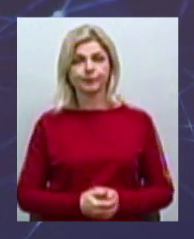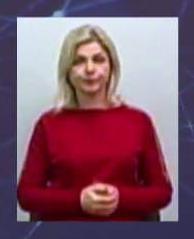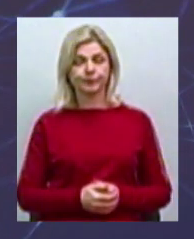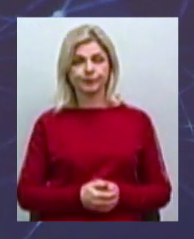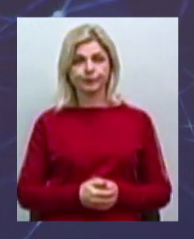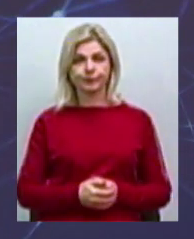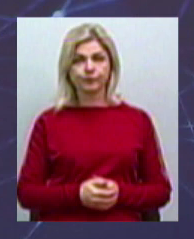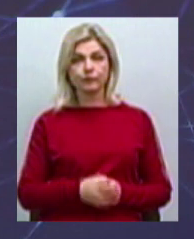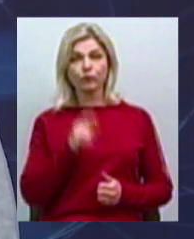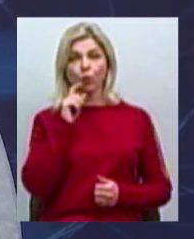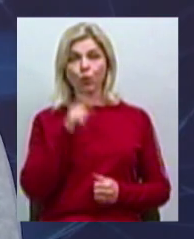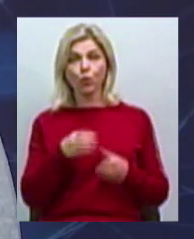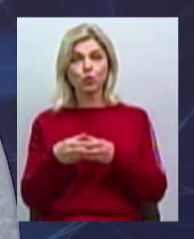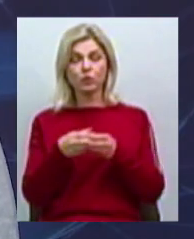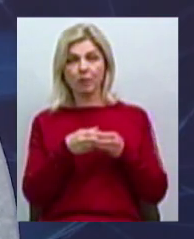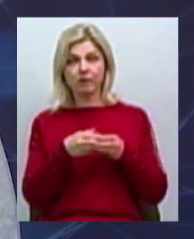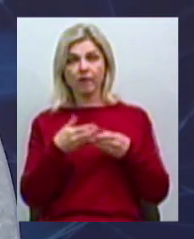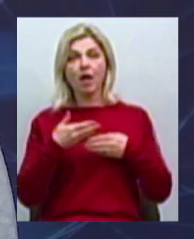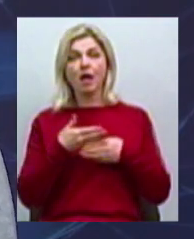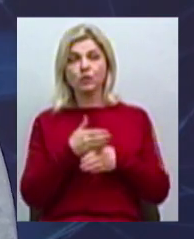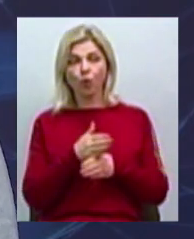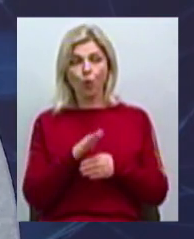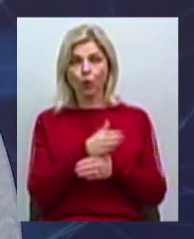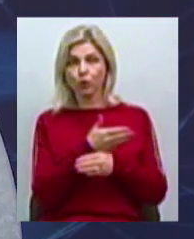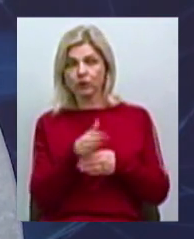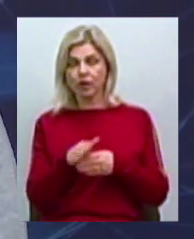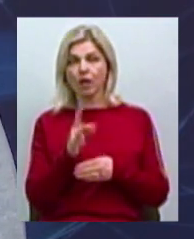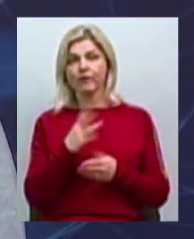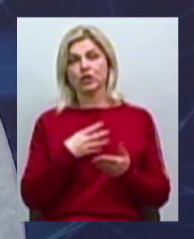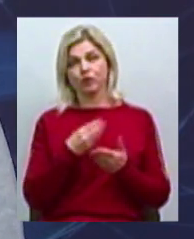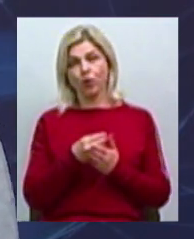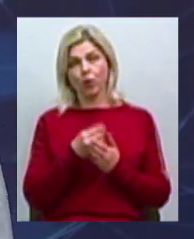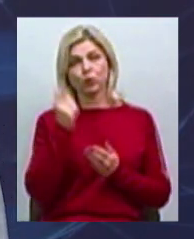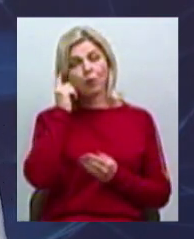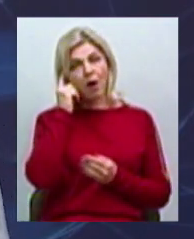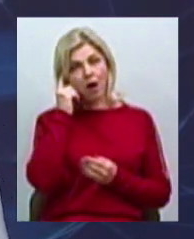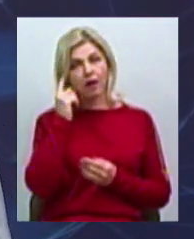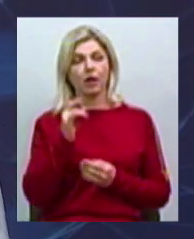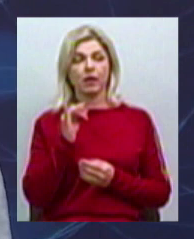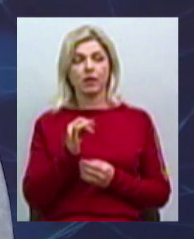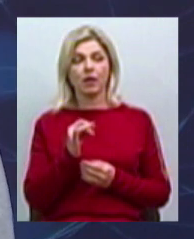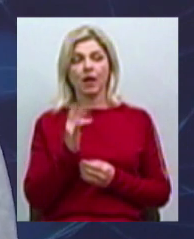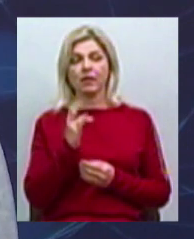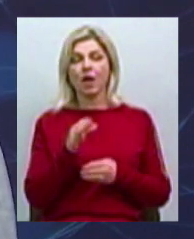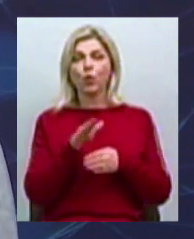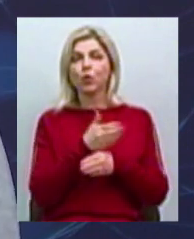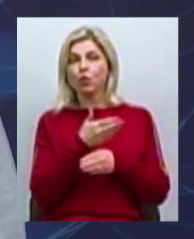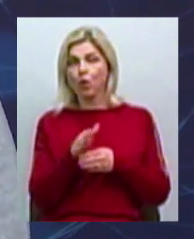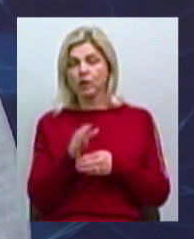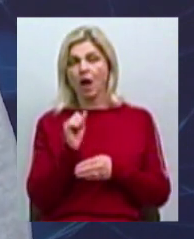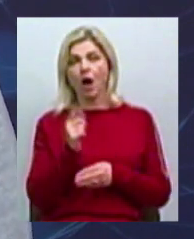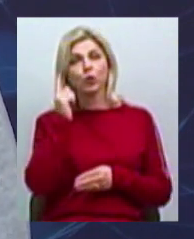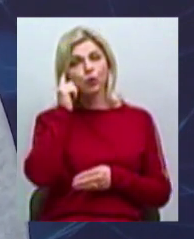Суспільство українське розколото і в своїх думках. Він ще раз сказати не розколоте, а